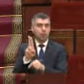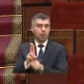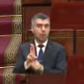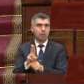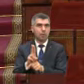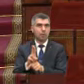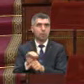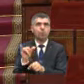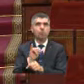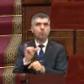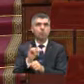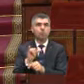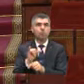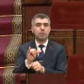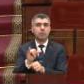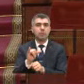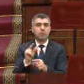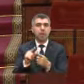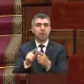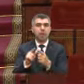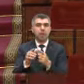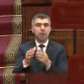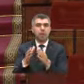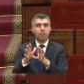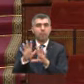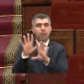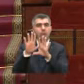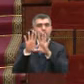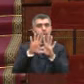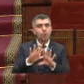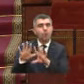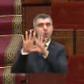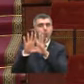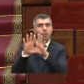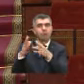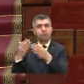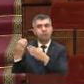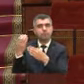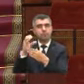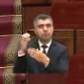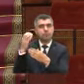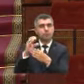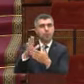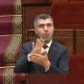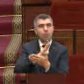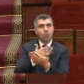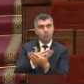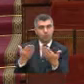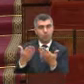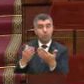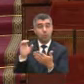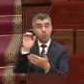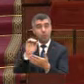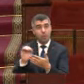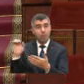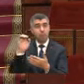هذاك الصور اللي توصلنا بها امام الوكالات ديال الخطوط الملكيه الجويه المغربيه اللي في اوروبا